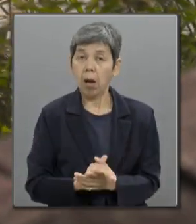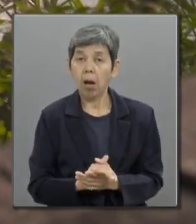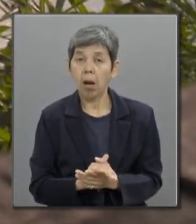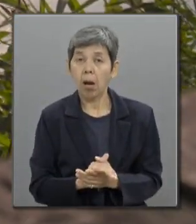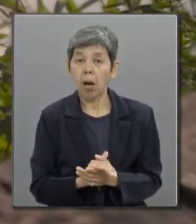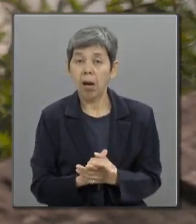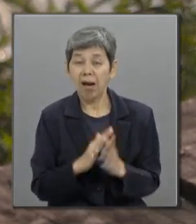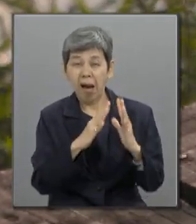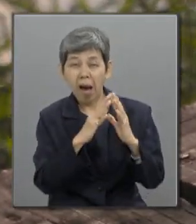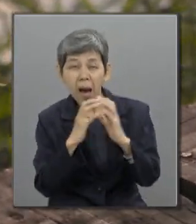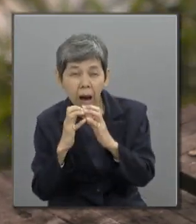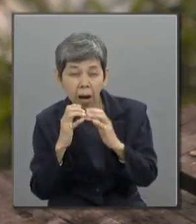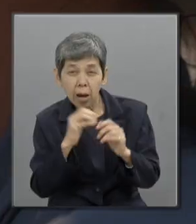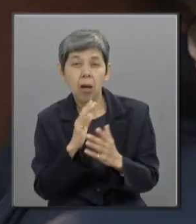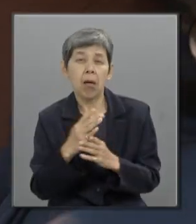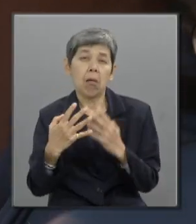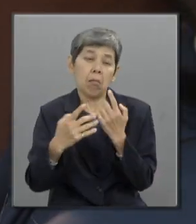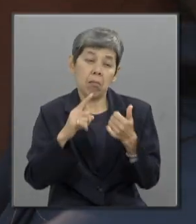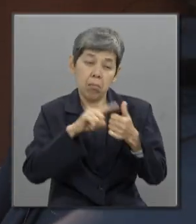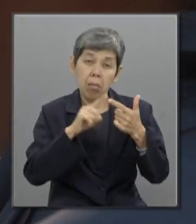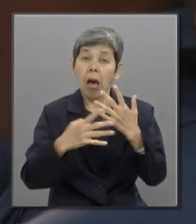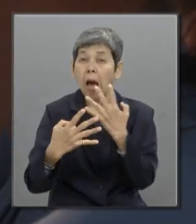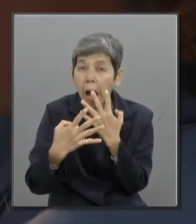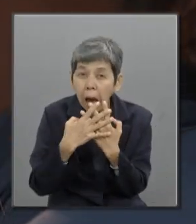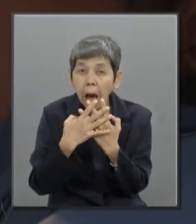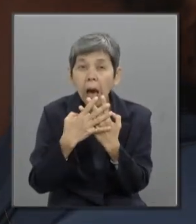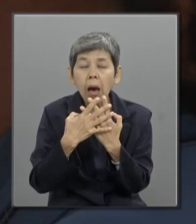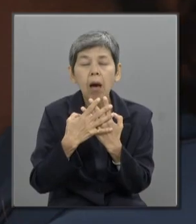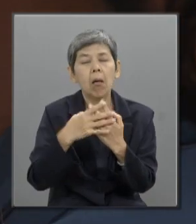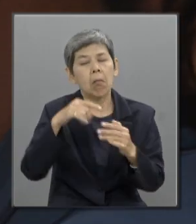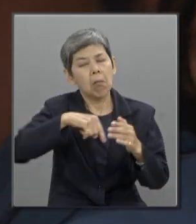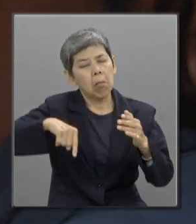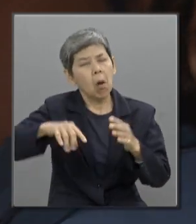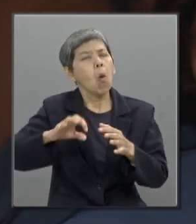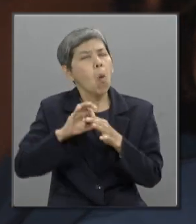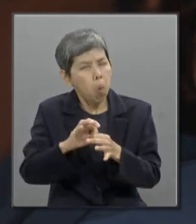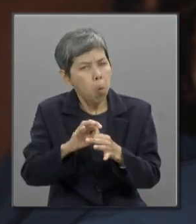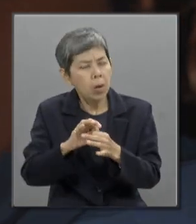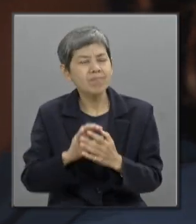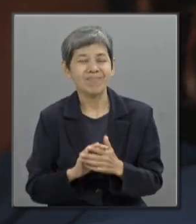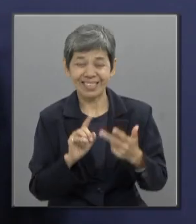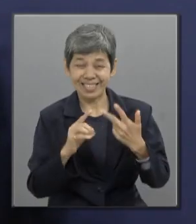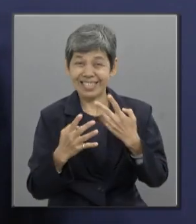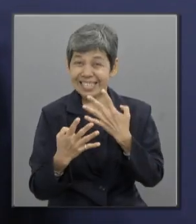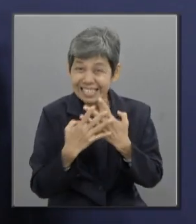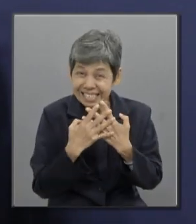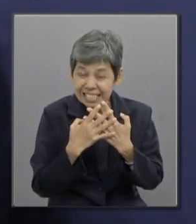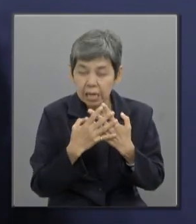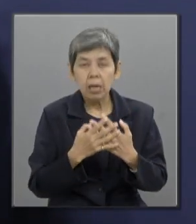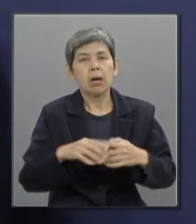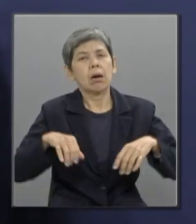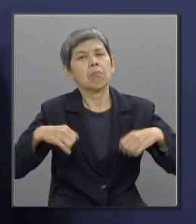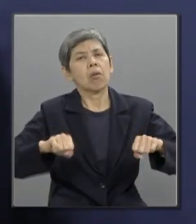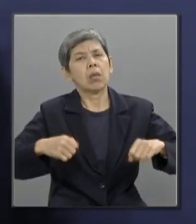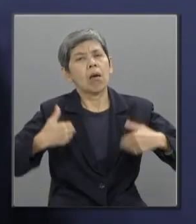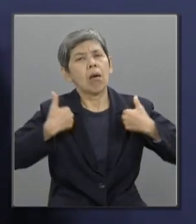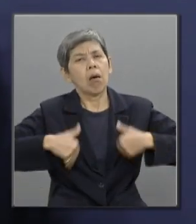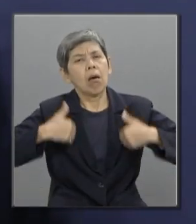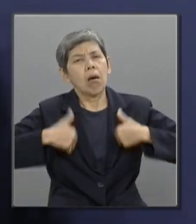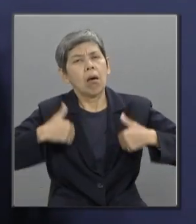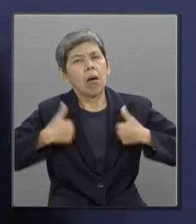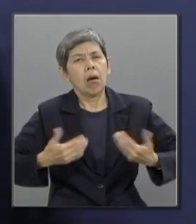นอกจากสลัมแล้วคนในคุกก็น่าเป็นห่วงนอกจากคนในคุกแล้วมอเตอร์ไซค์รับจ้าง